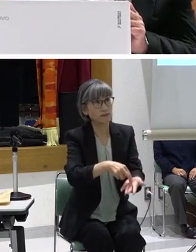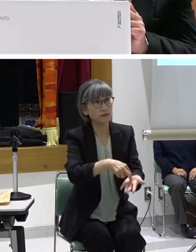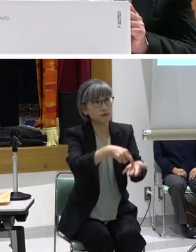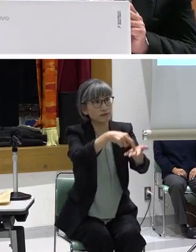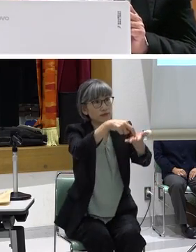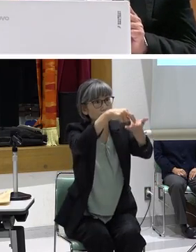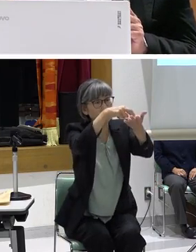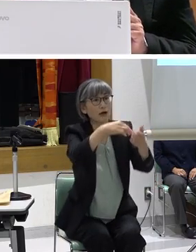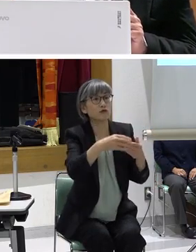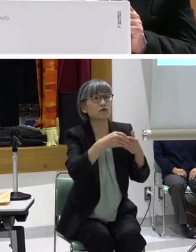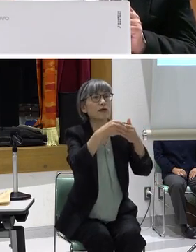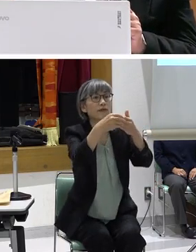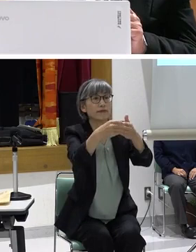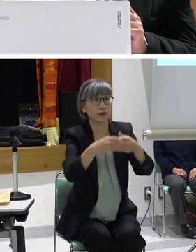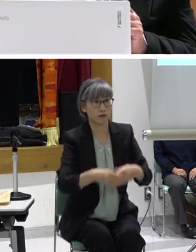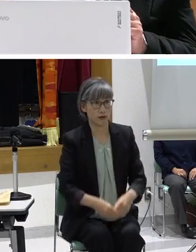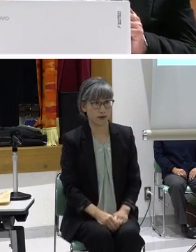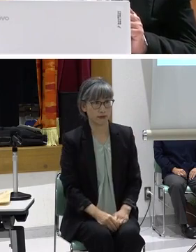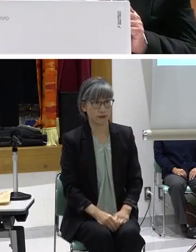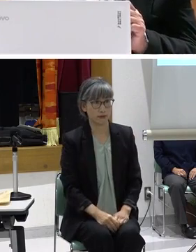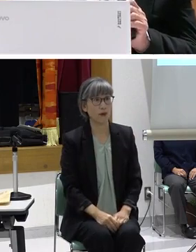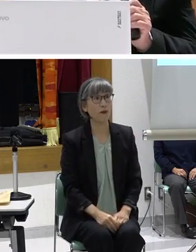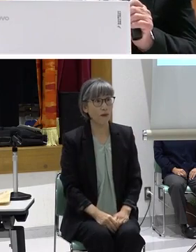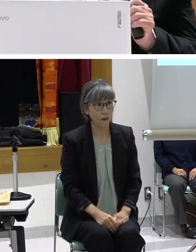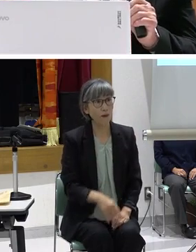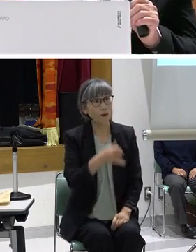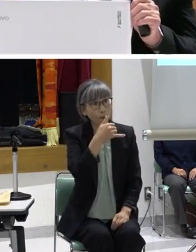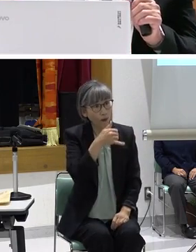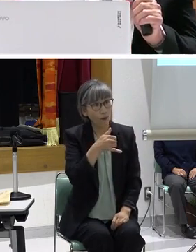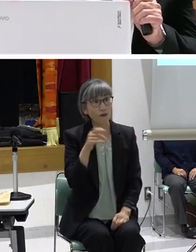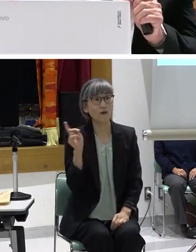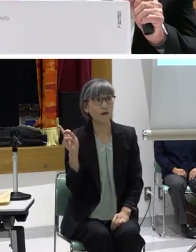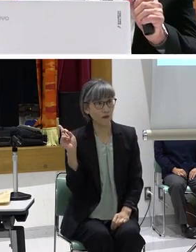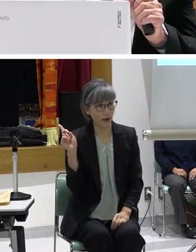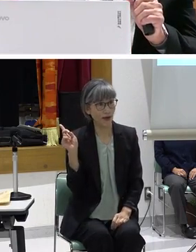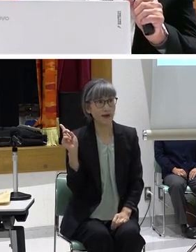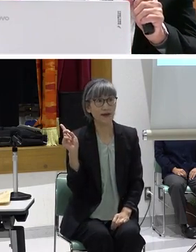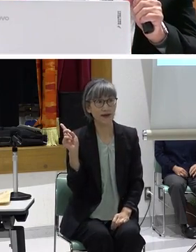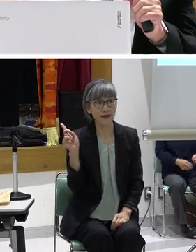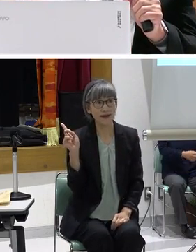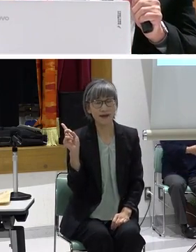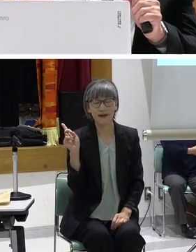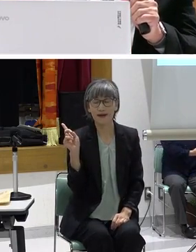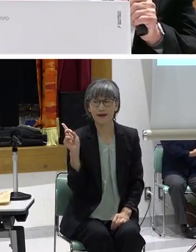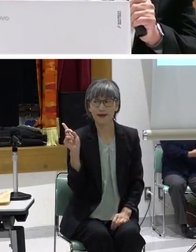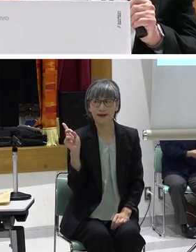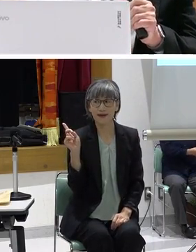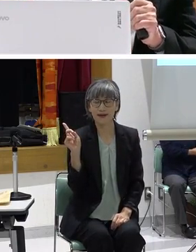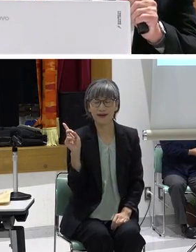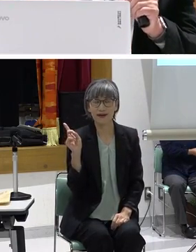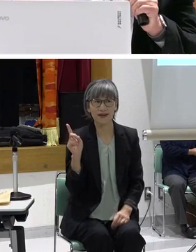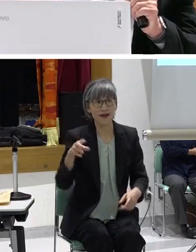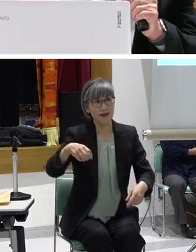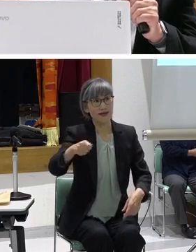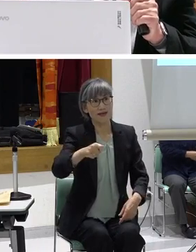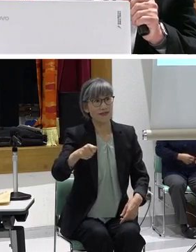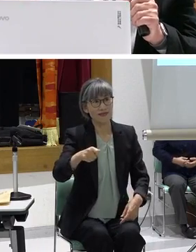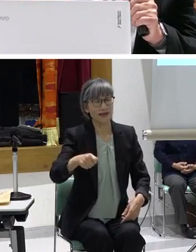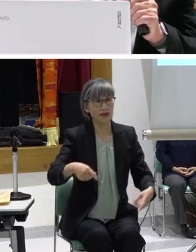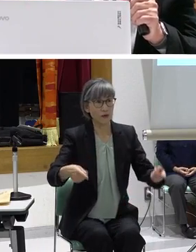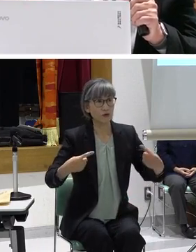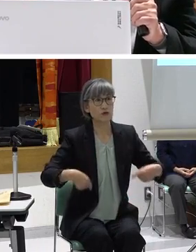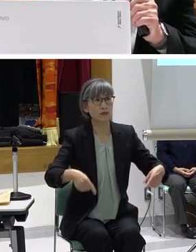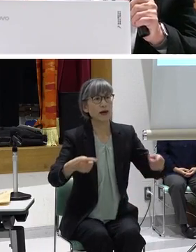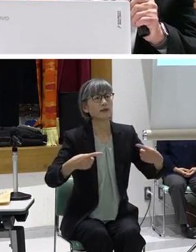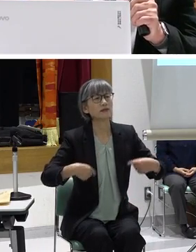ですね。なぜかというと、その電動車椅子とかがこう普及